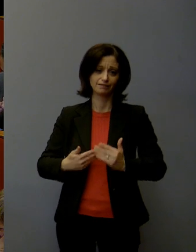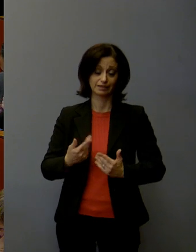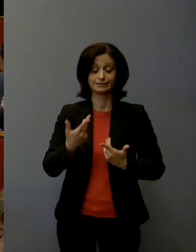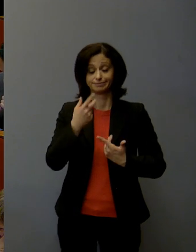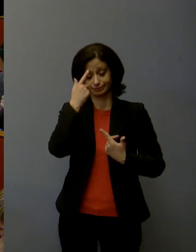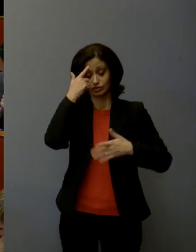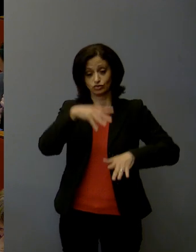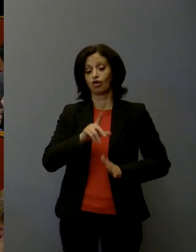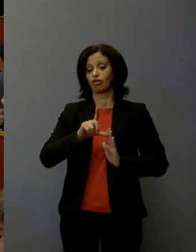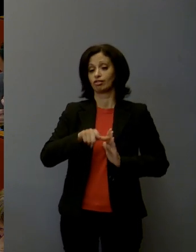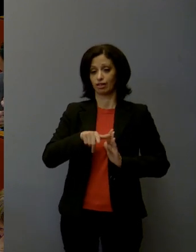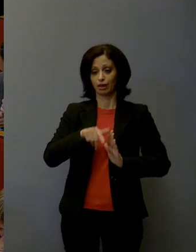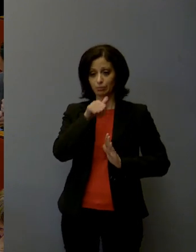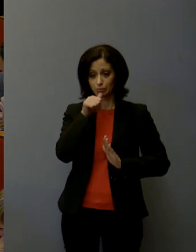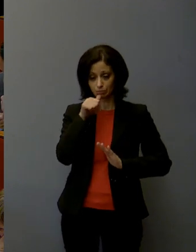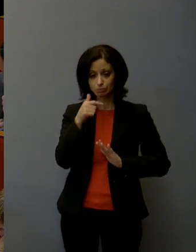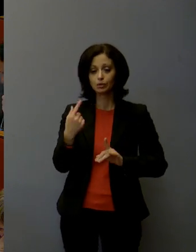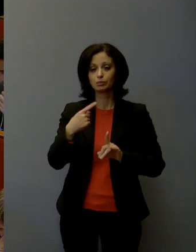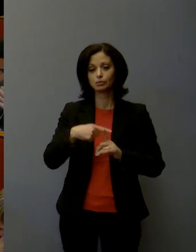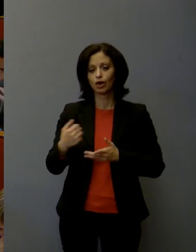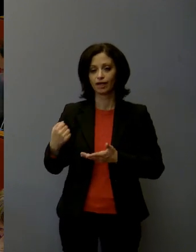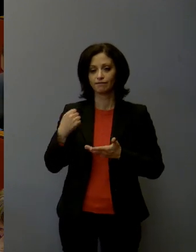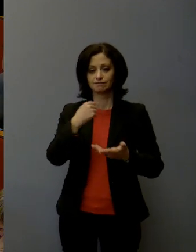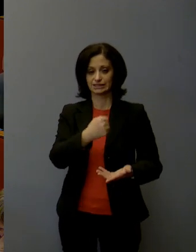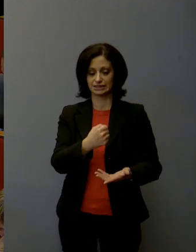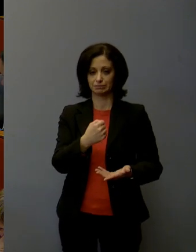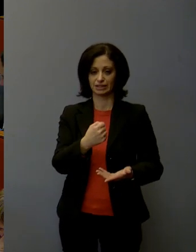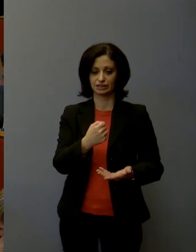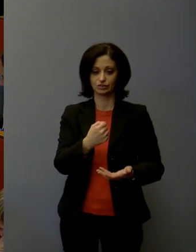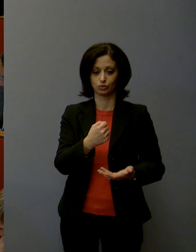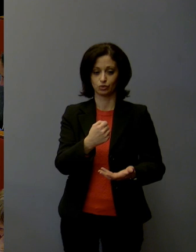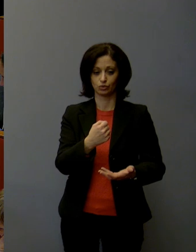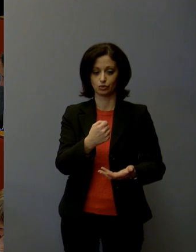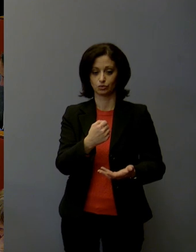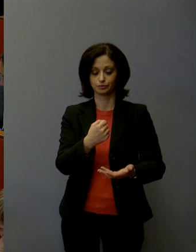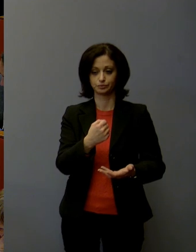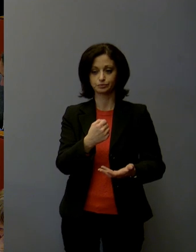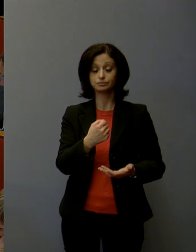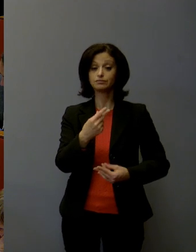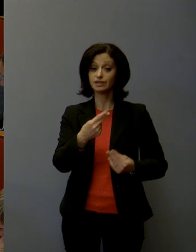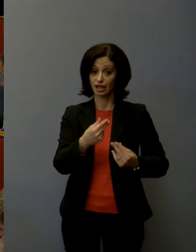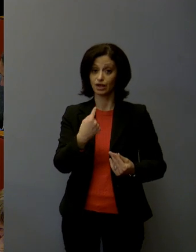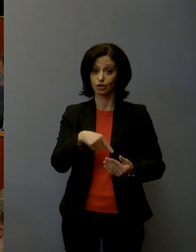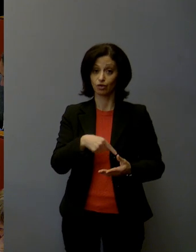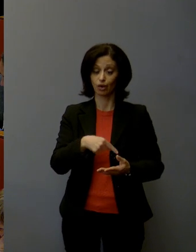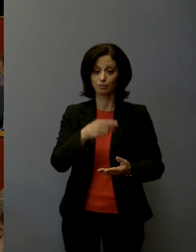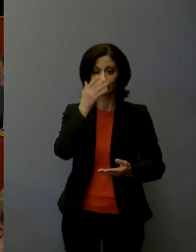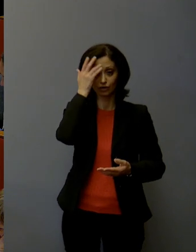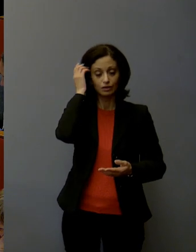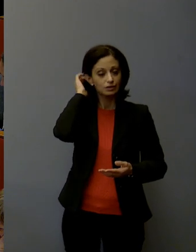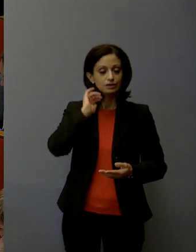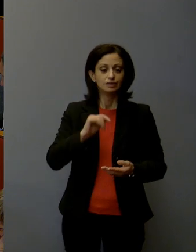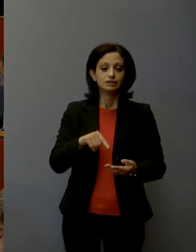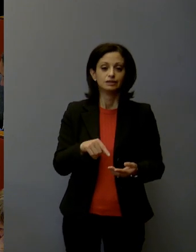tempo e di investimento in termini di anche economico per per